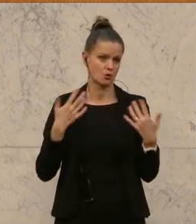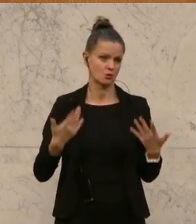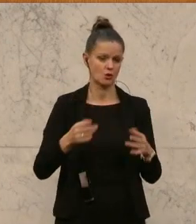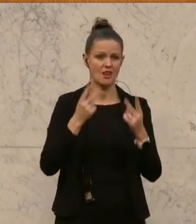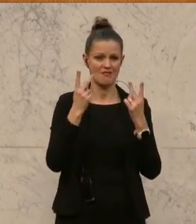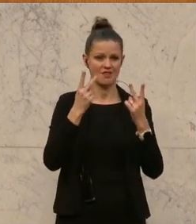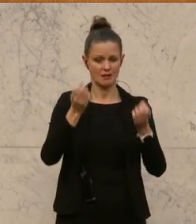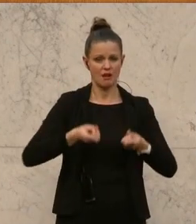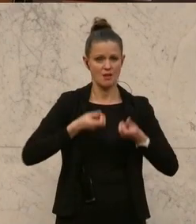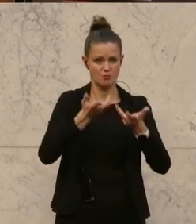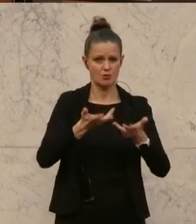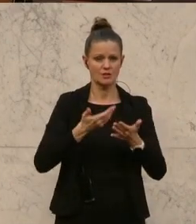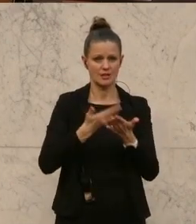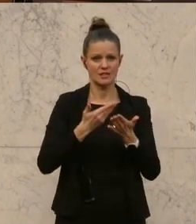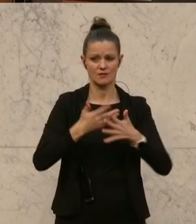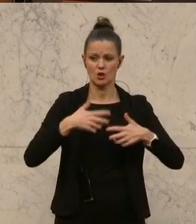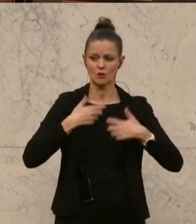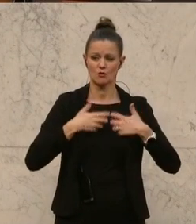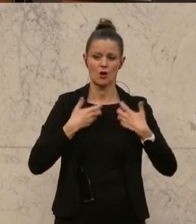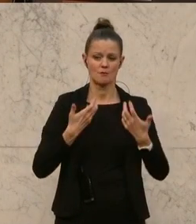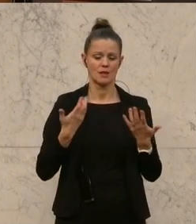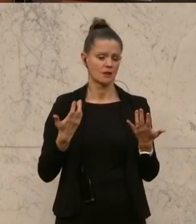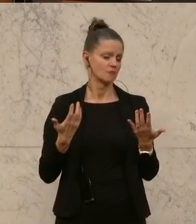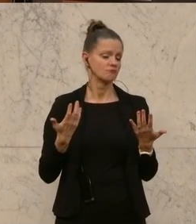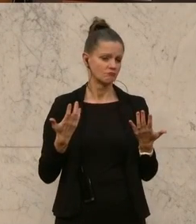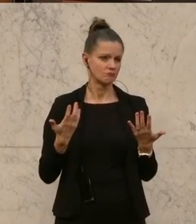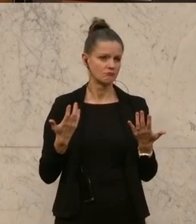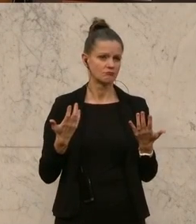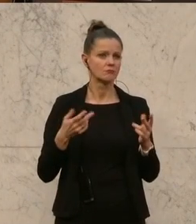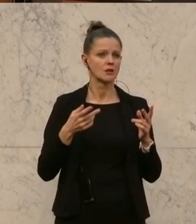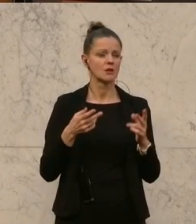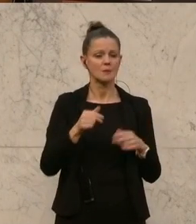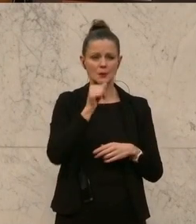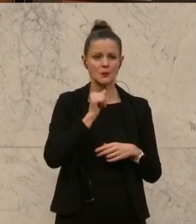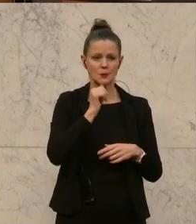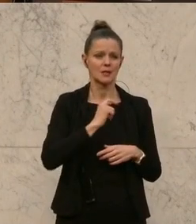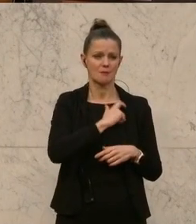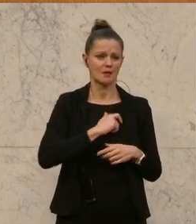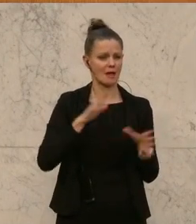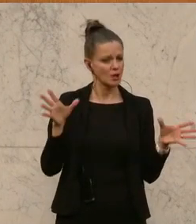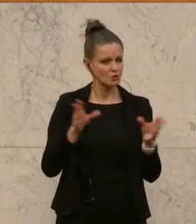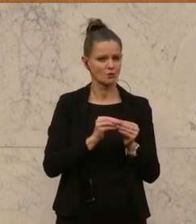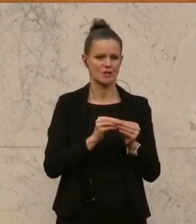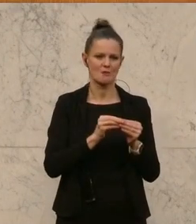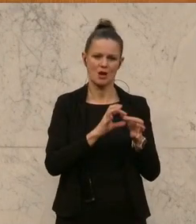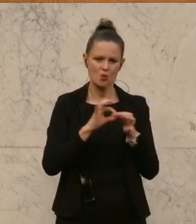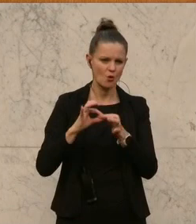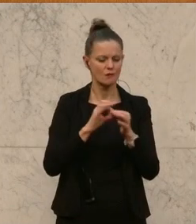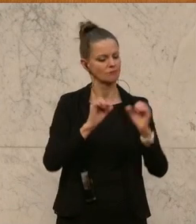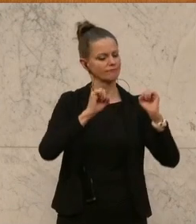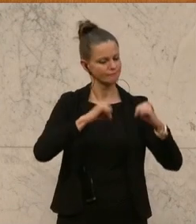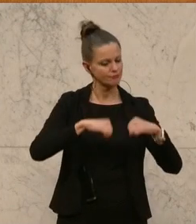wichtiger Impuls ist. Ich freue mich, dass wir hier gemeinsam mit der Grünen Partei hier ja unser